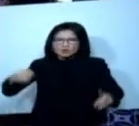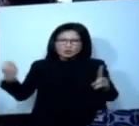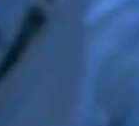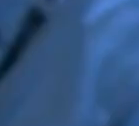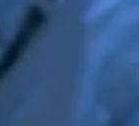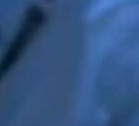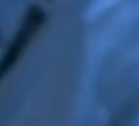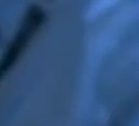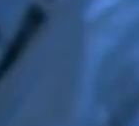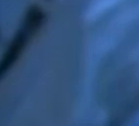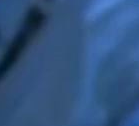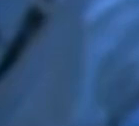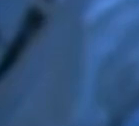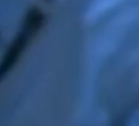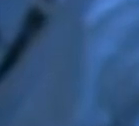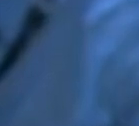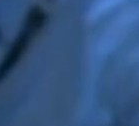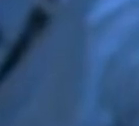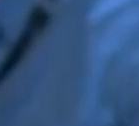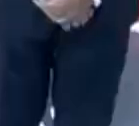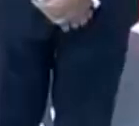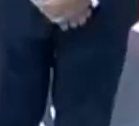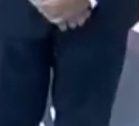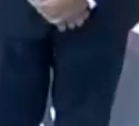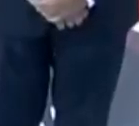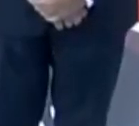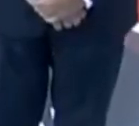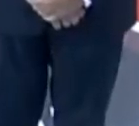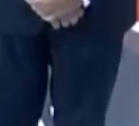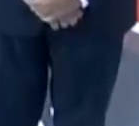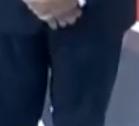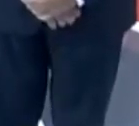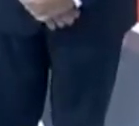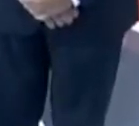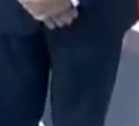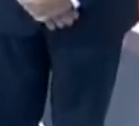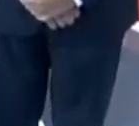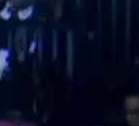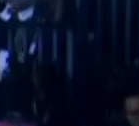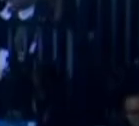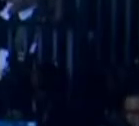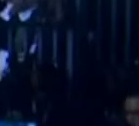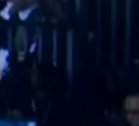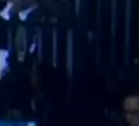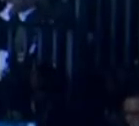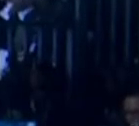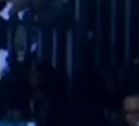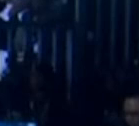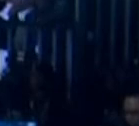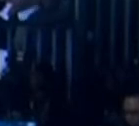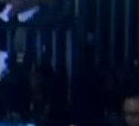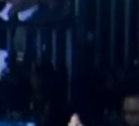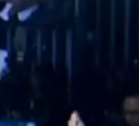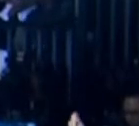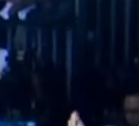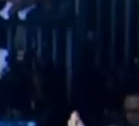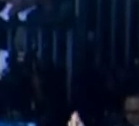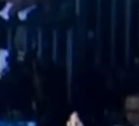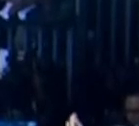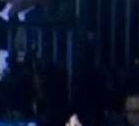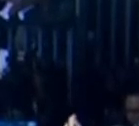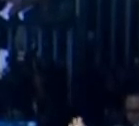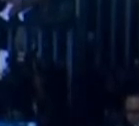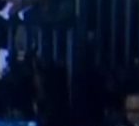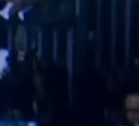2019. Begitu juga dukungan Jokowi dengan tidak bereaksi pada keputusan MK nomor 90 tahun 2003